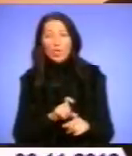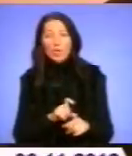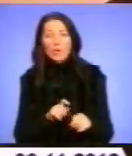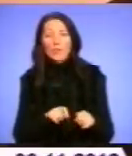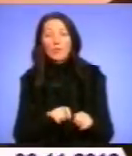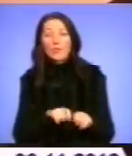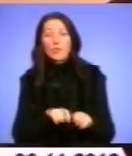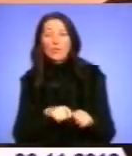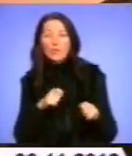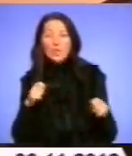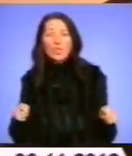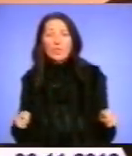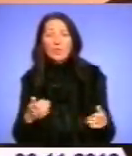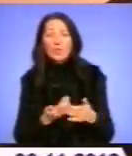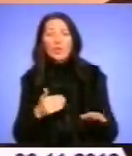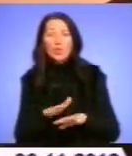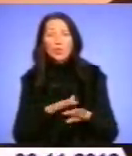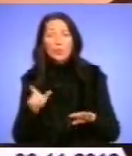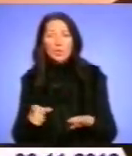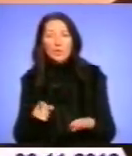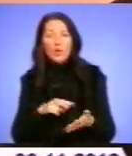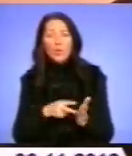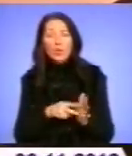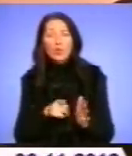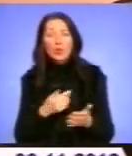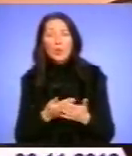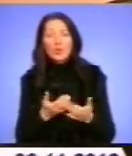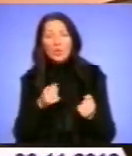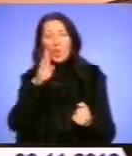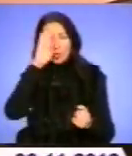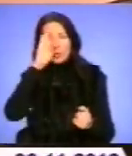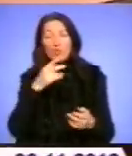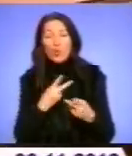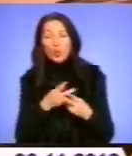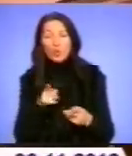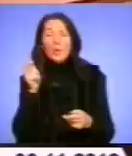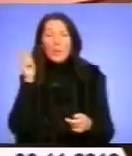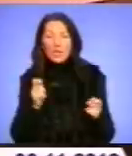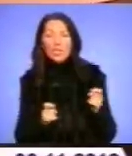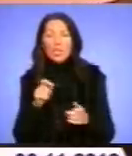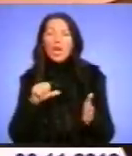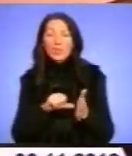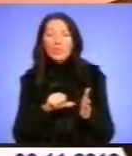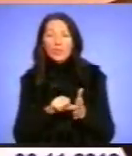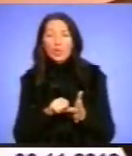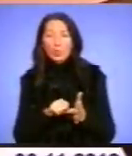відірвані від суспільства. От в плані якому, що якщо взяти мужську колонію, то туди приїжджають, відвідують